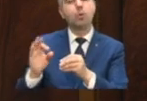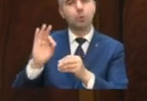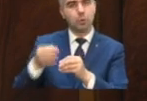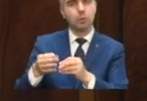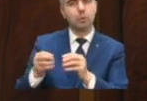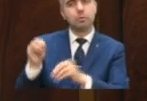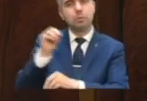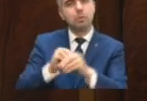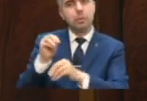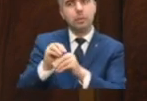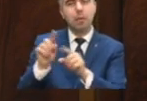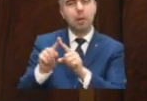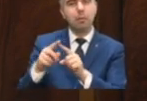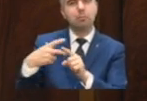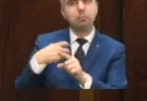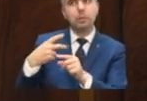فيها راه بداو الناس بداو كيبنيو.